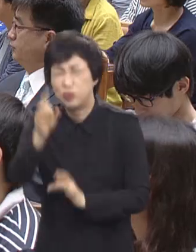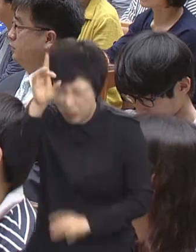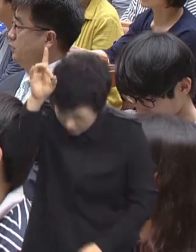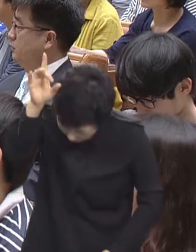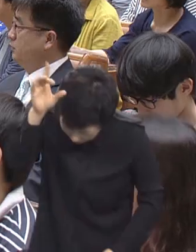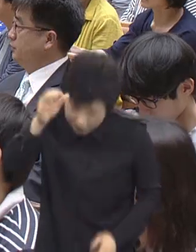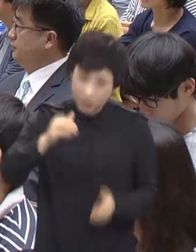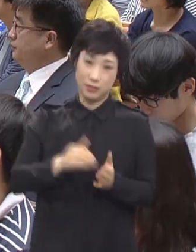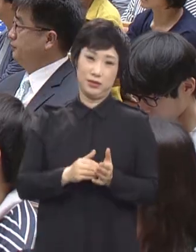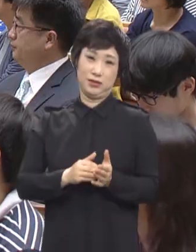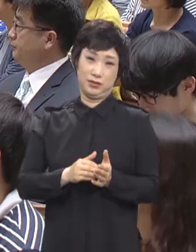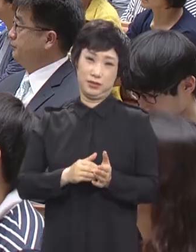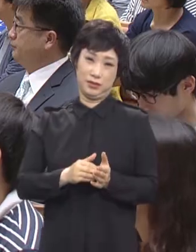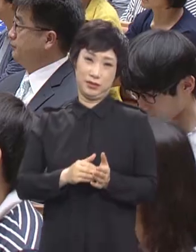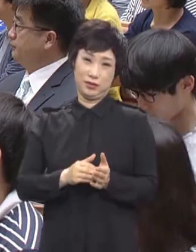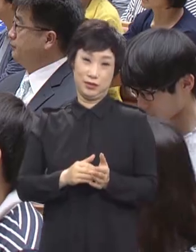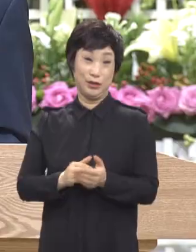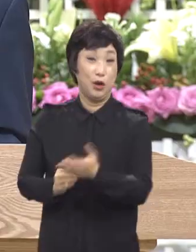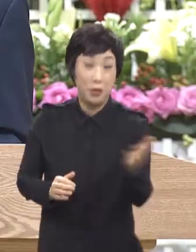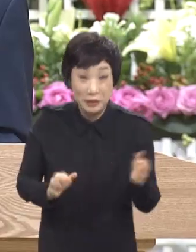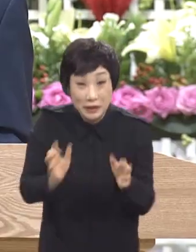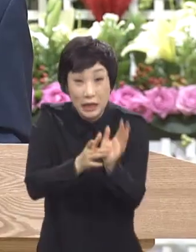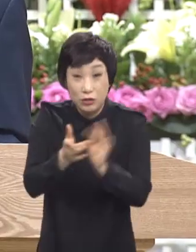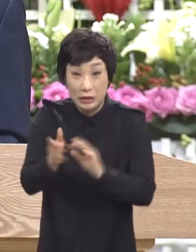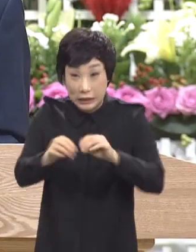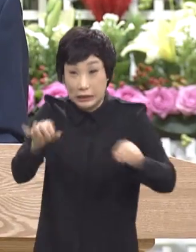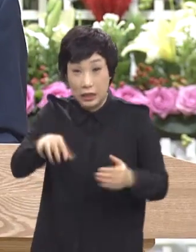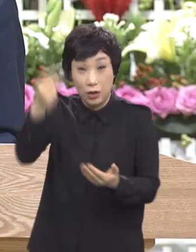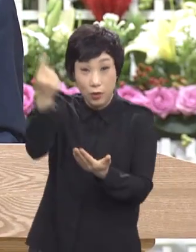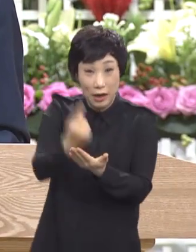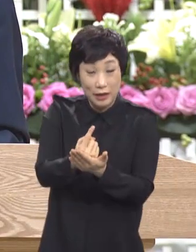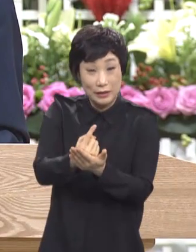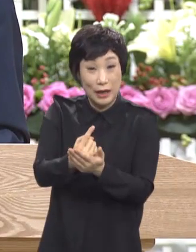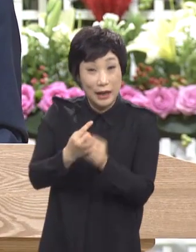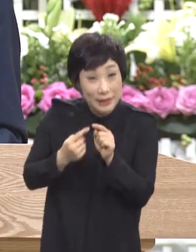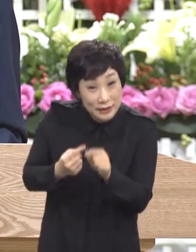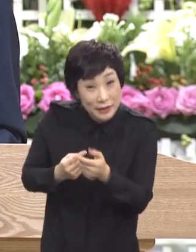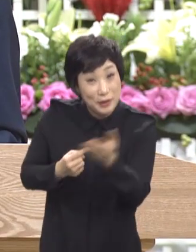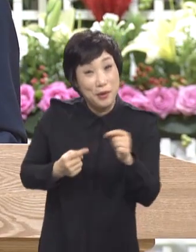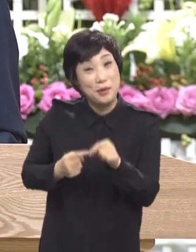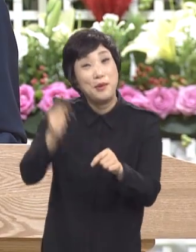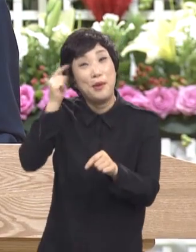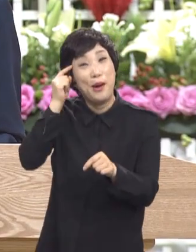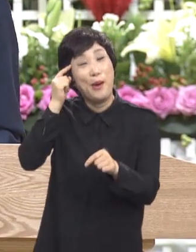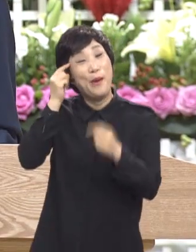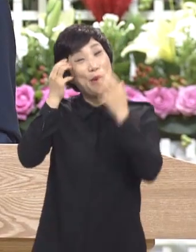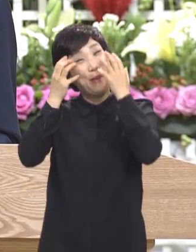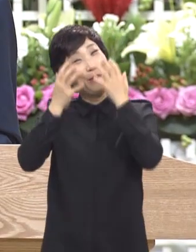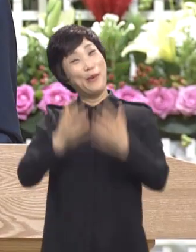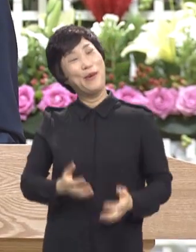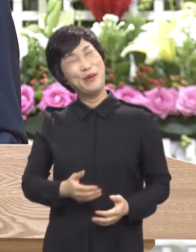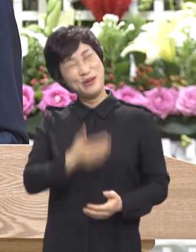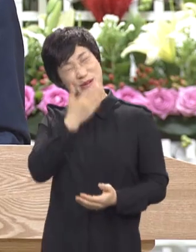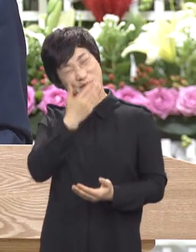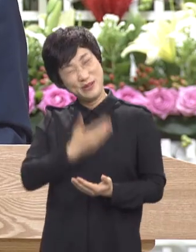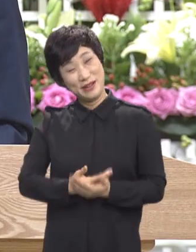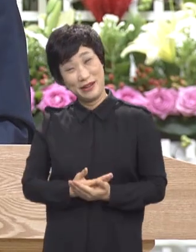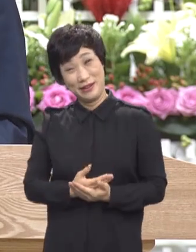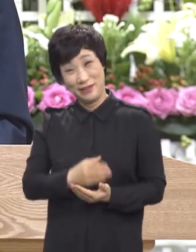없다. 근데 예수가 이 땅에 오셨다는 사건은 어마어마한 사건이다.